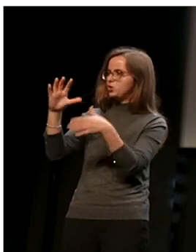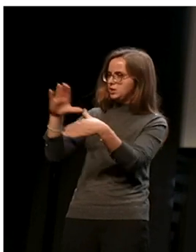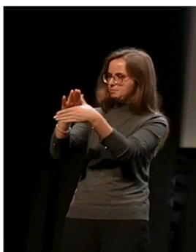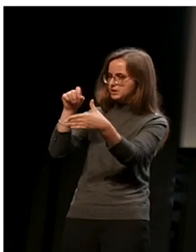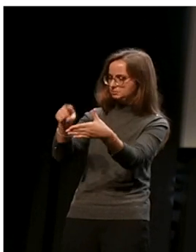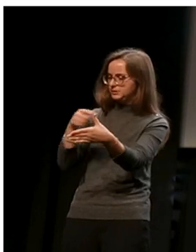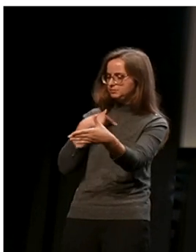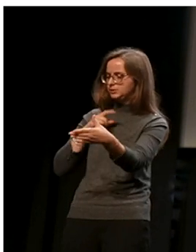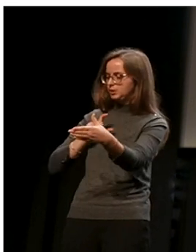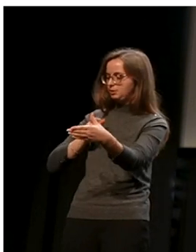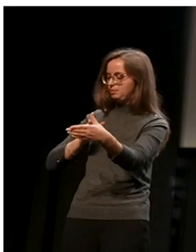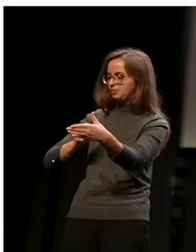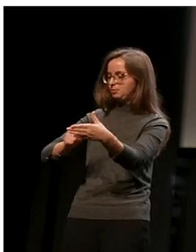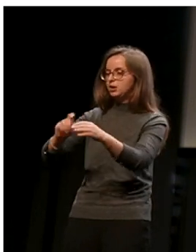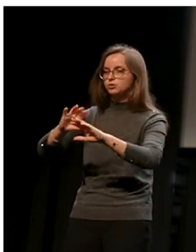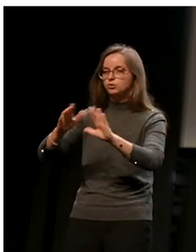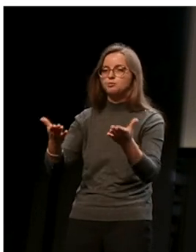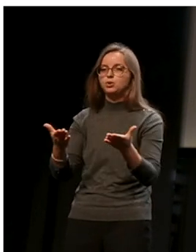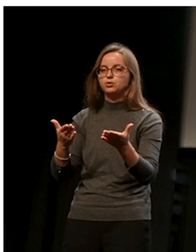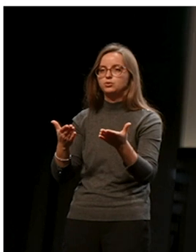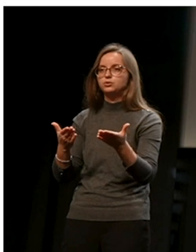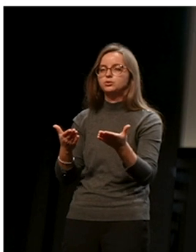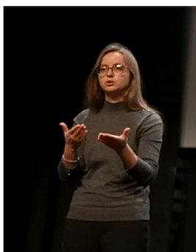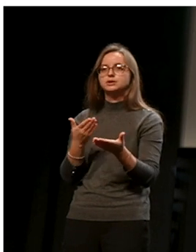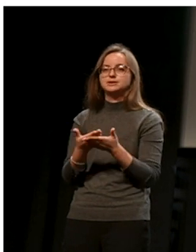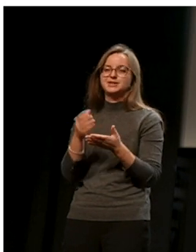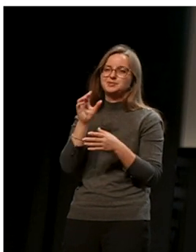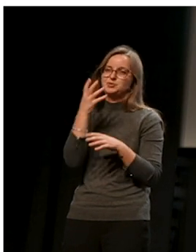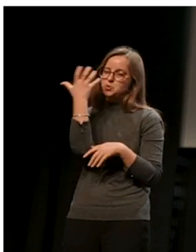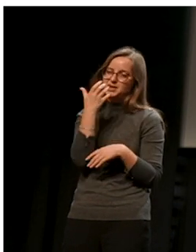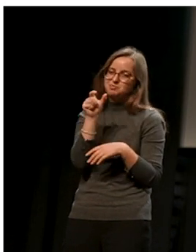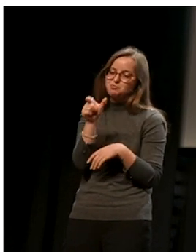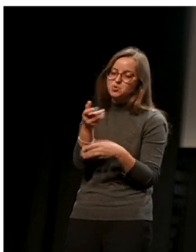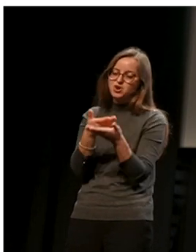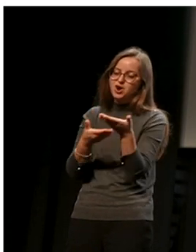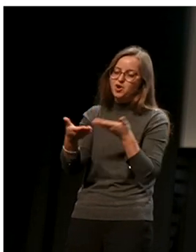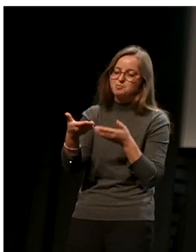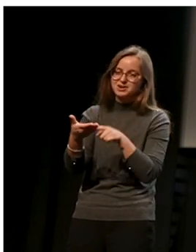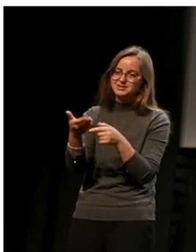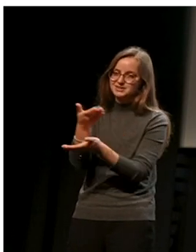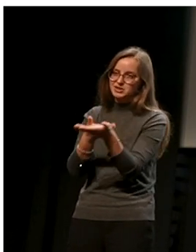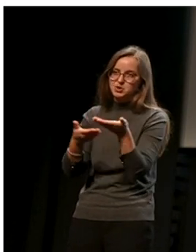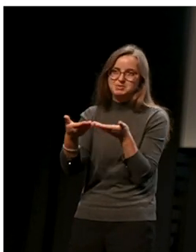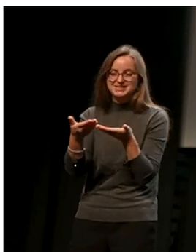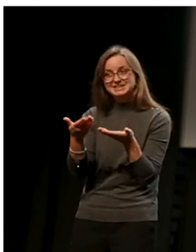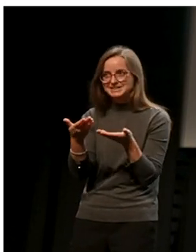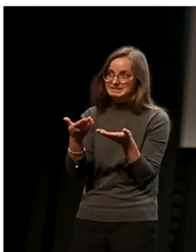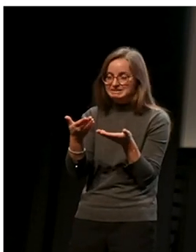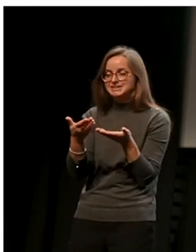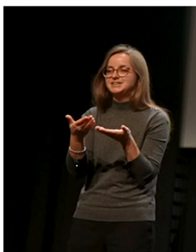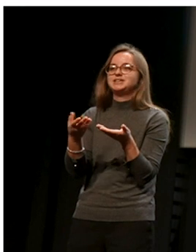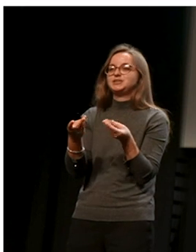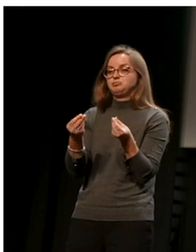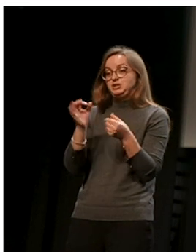donc, on remplace, hein, c'est horrible ce mot remplacer parce qu'on l'associe à d'autres trucs qui sont aussi moches que ça d'ailleurs, hein, mais en l'occurrence,